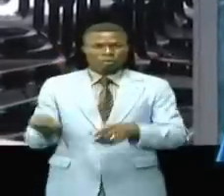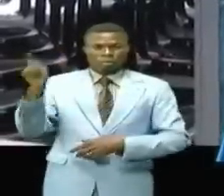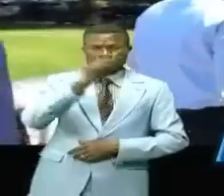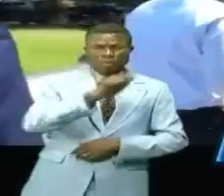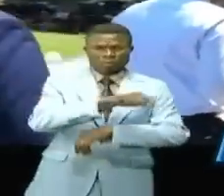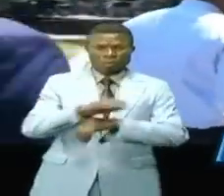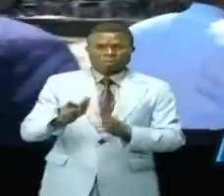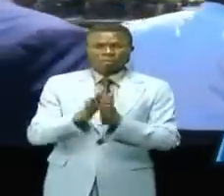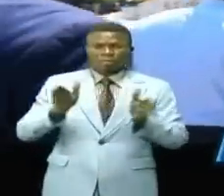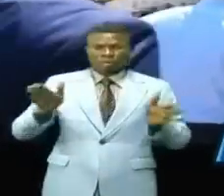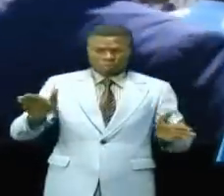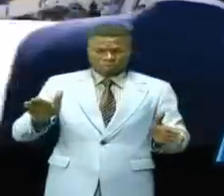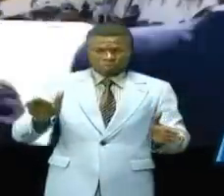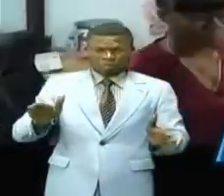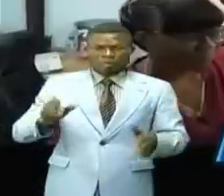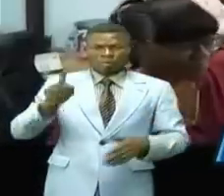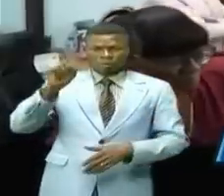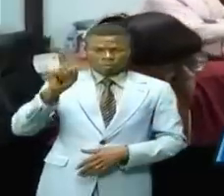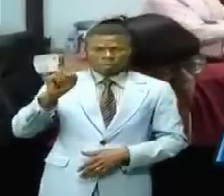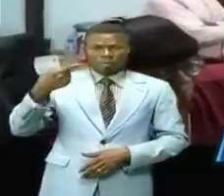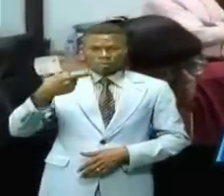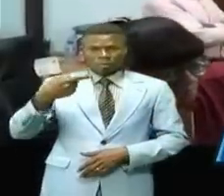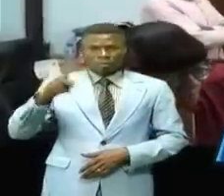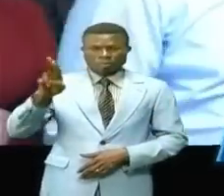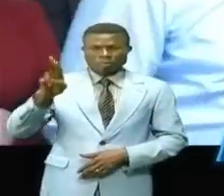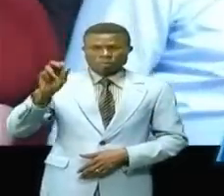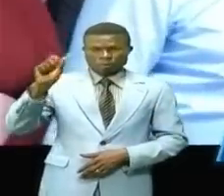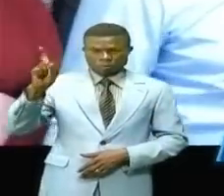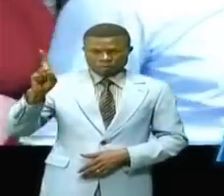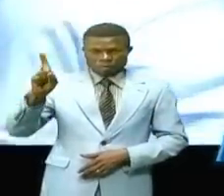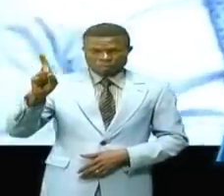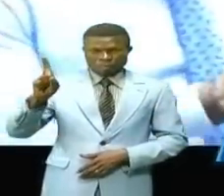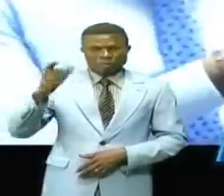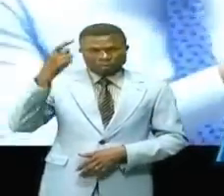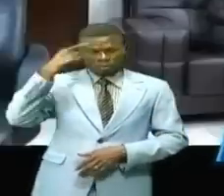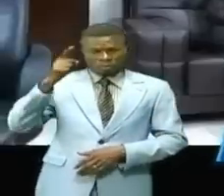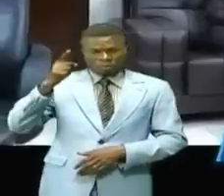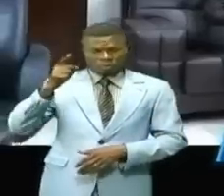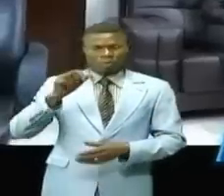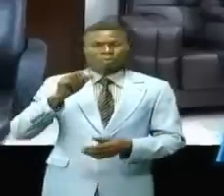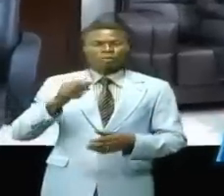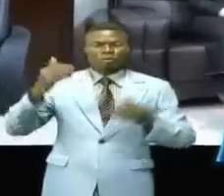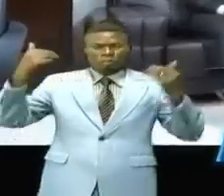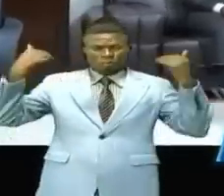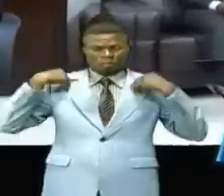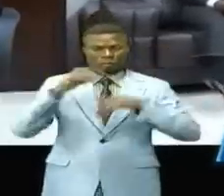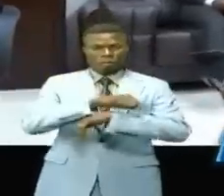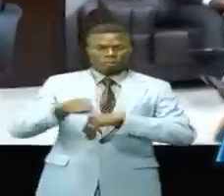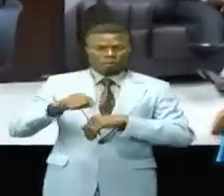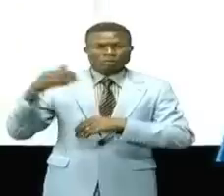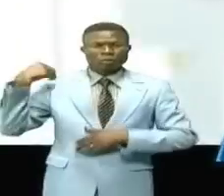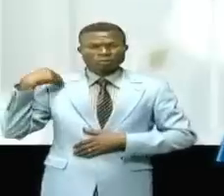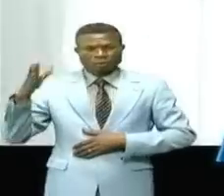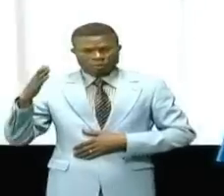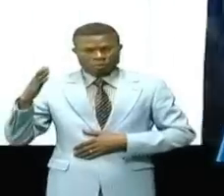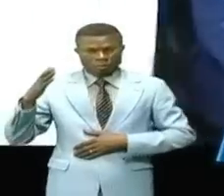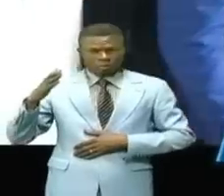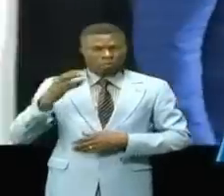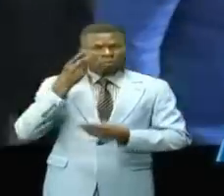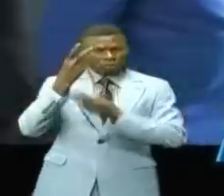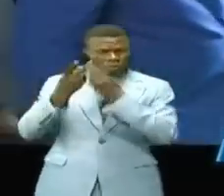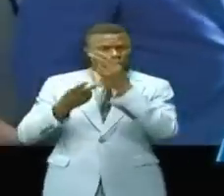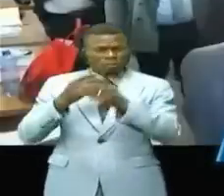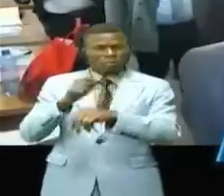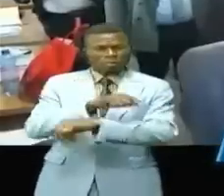direction générale de la DGRAD dans la commune de la Gombe. À l'occasion, le patron de l'administration publique a fait la ronde